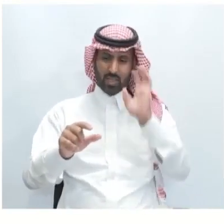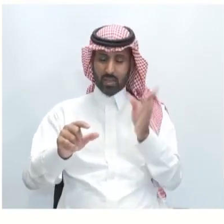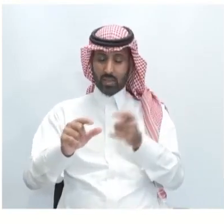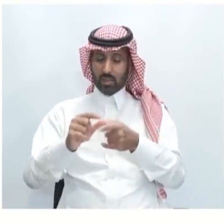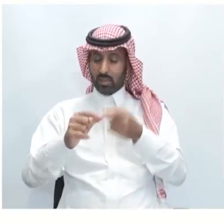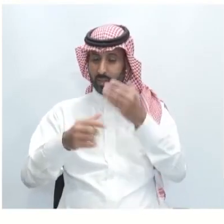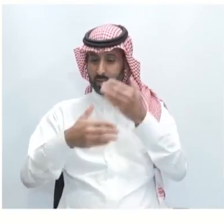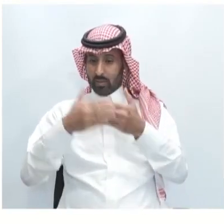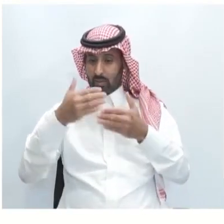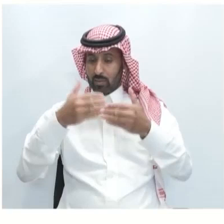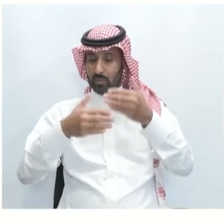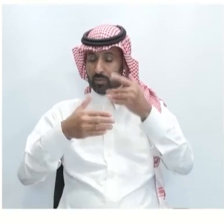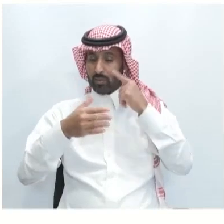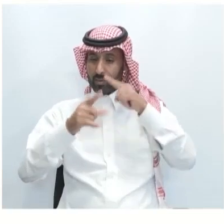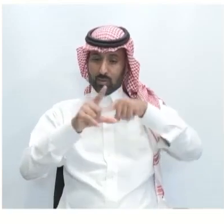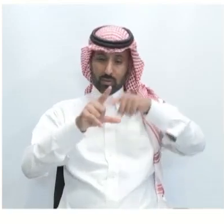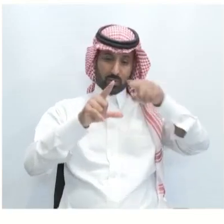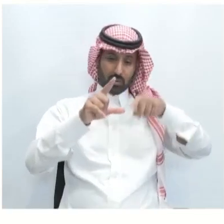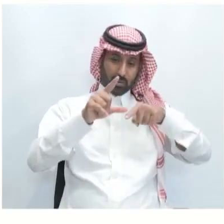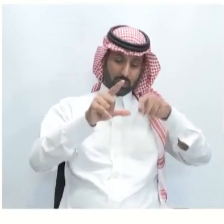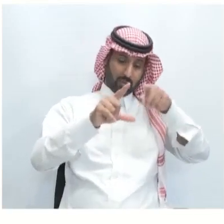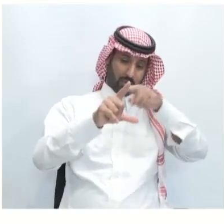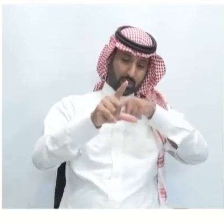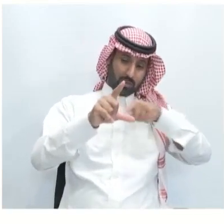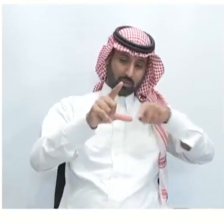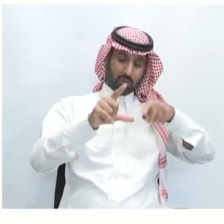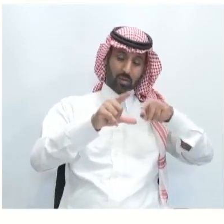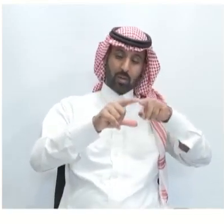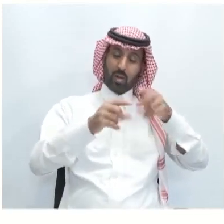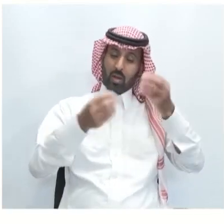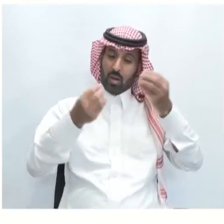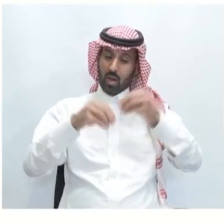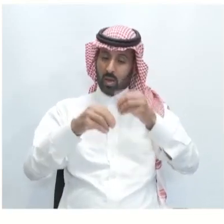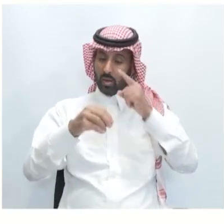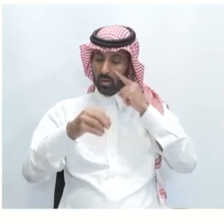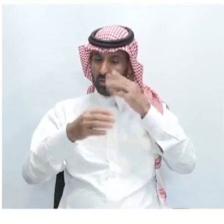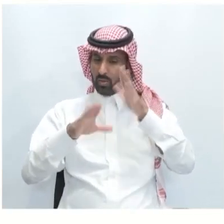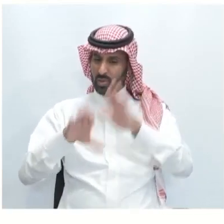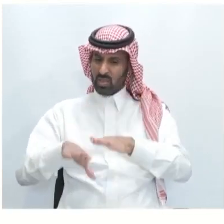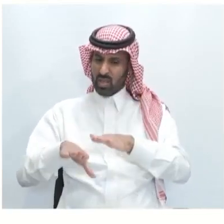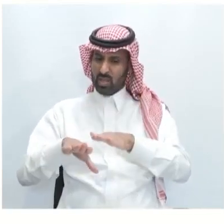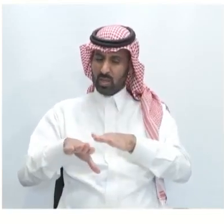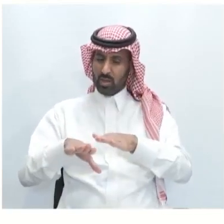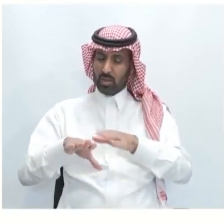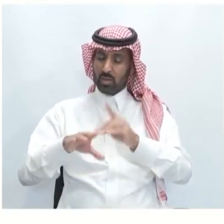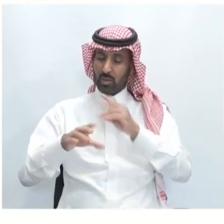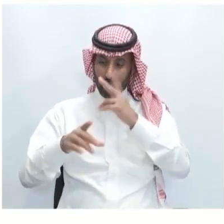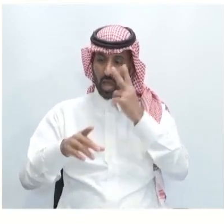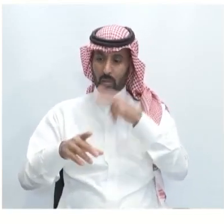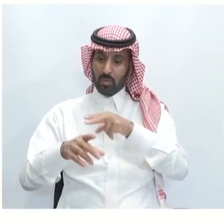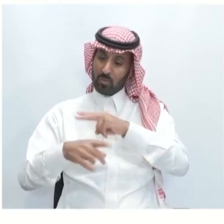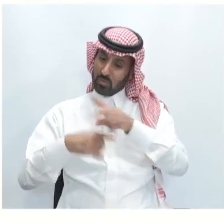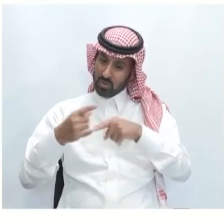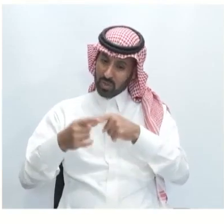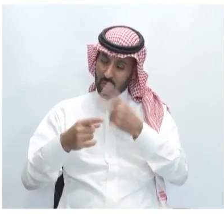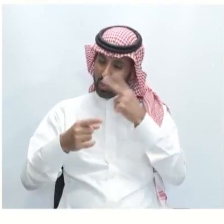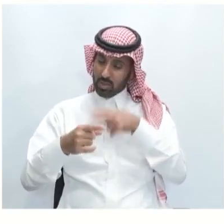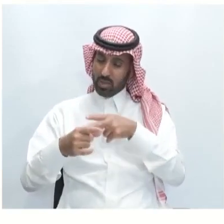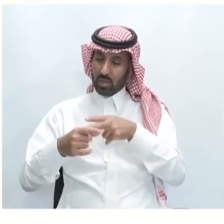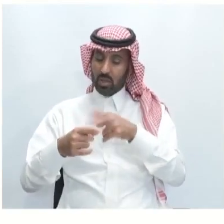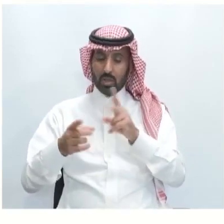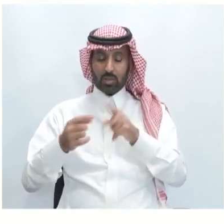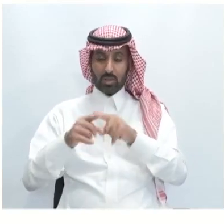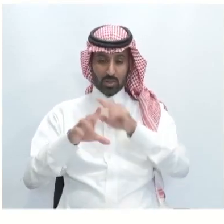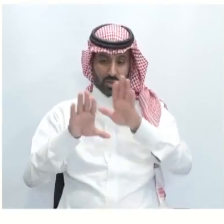للتراكيب الحلقيه عندما تكون في صوره حلقات هي الاكثر استقرار هي الشكل السائد السكريات الاحاديه متى